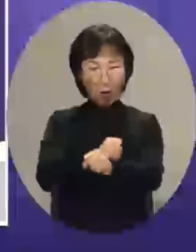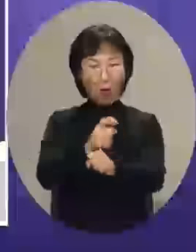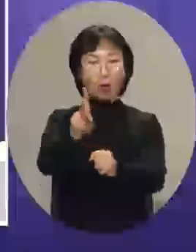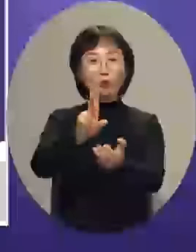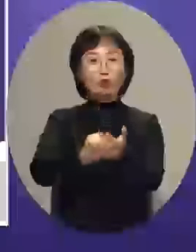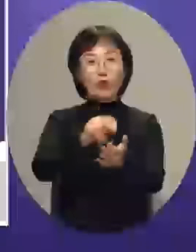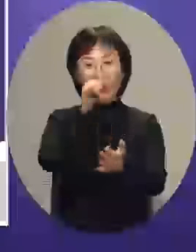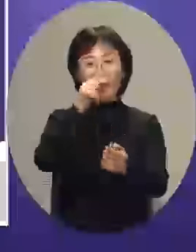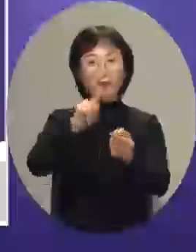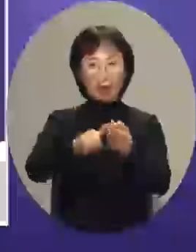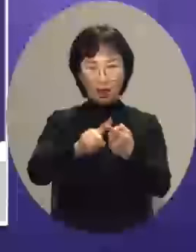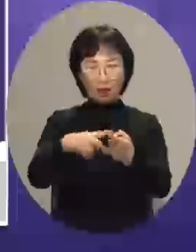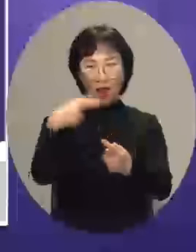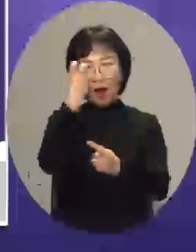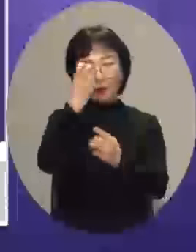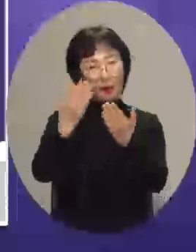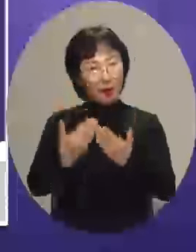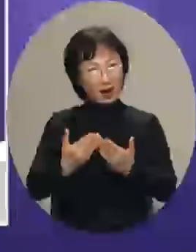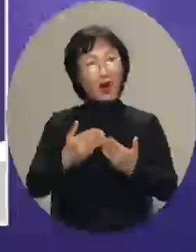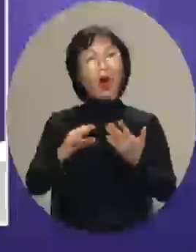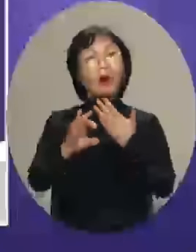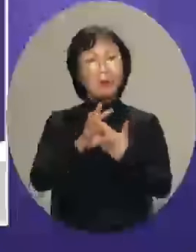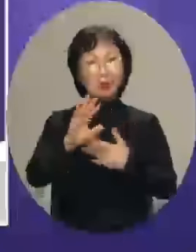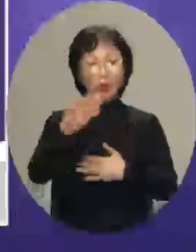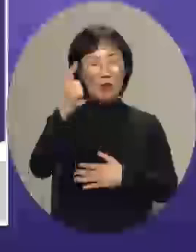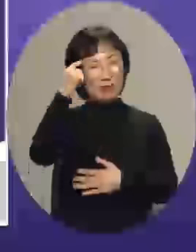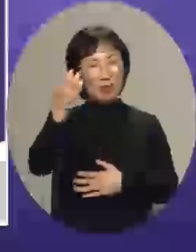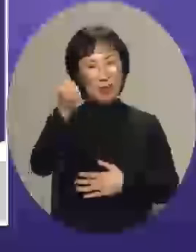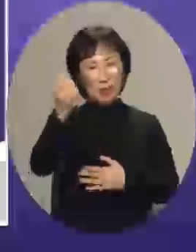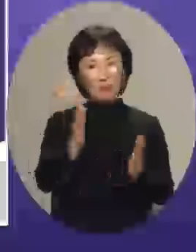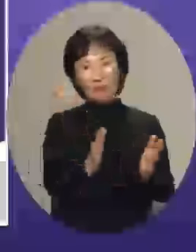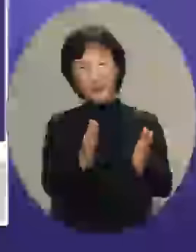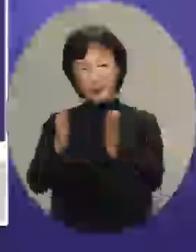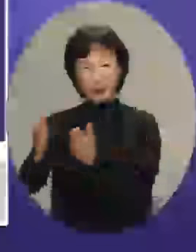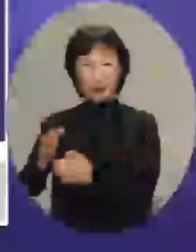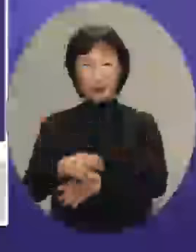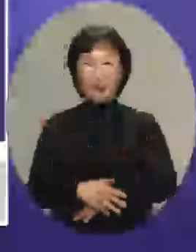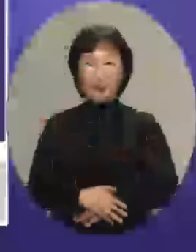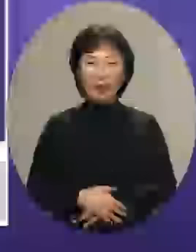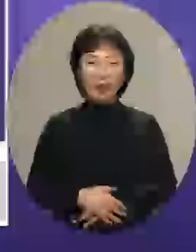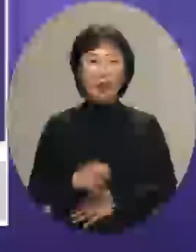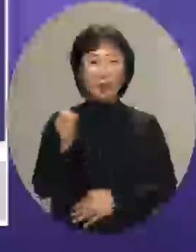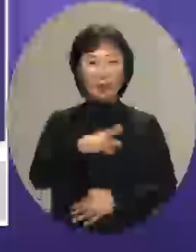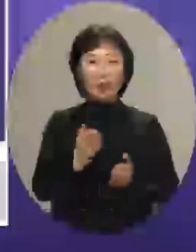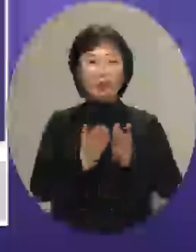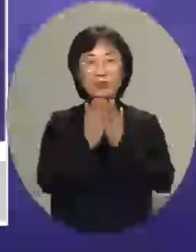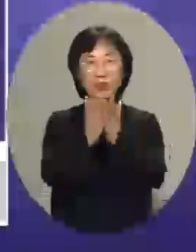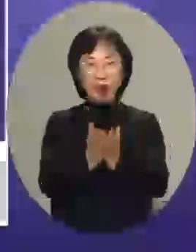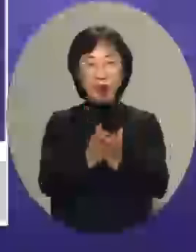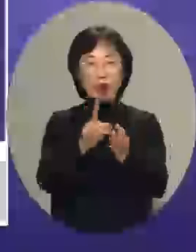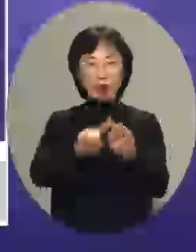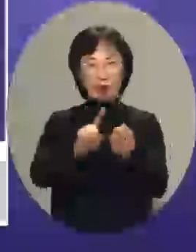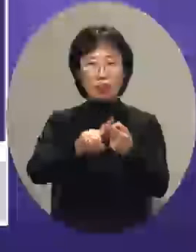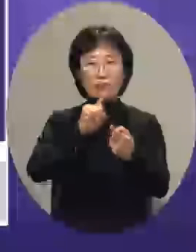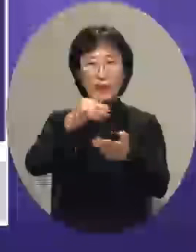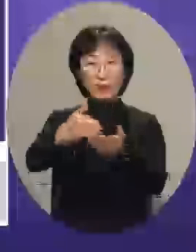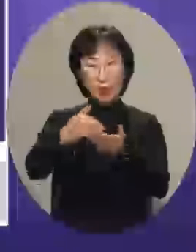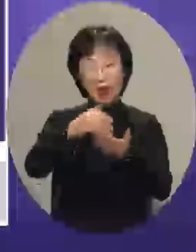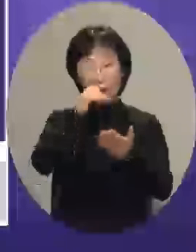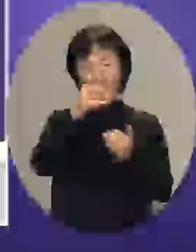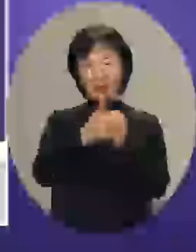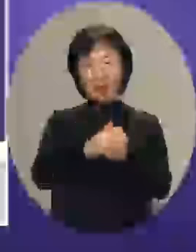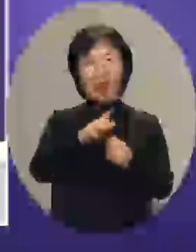있는 부분은 감사를 받게 하면 된다 이렇게 생각하고요. 또 말씀하신 것처럼 세월호 말씀하셨는데